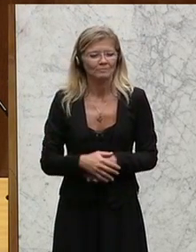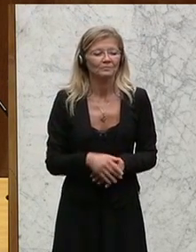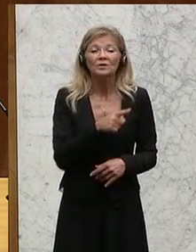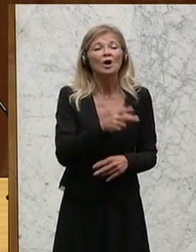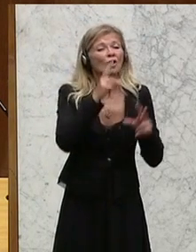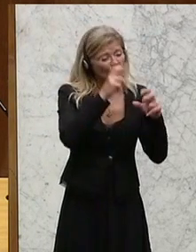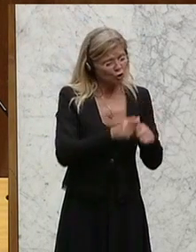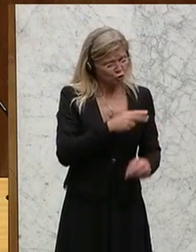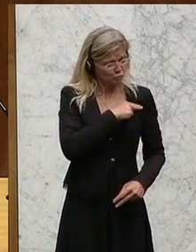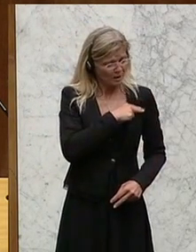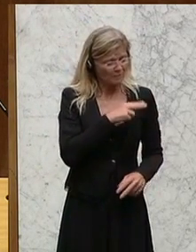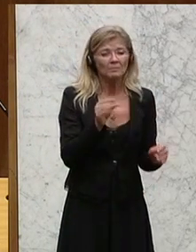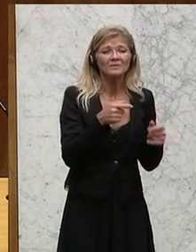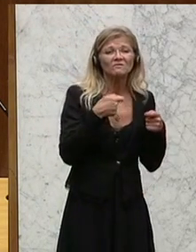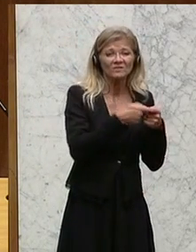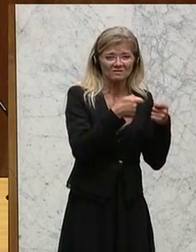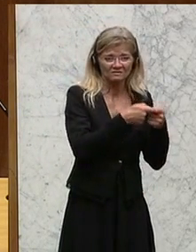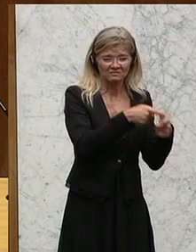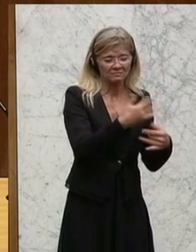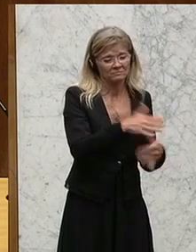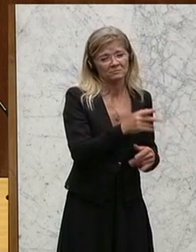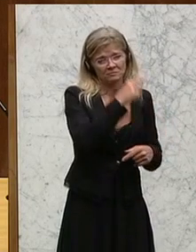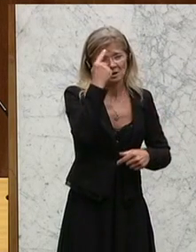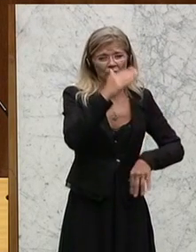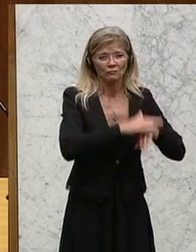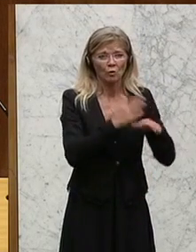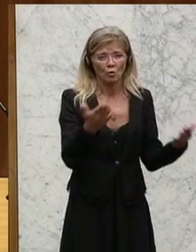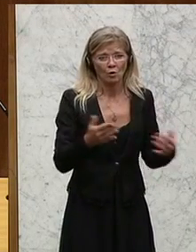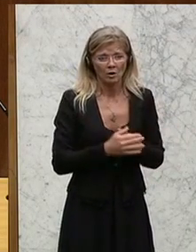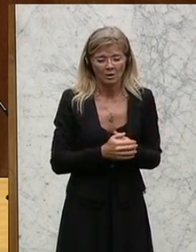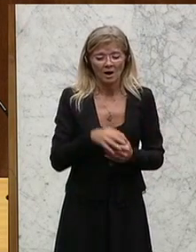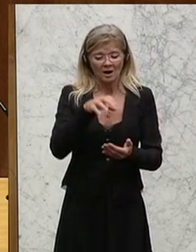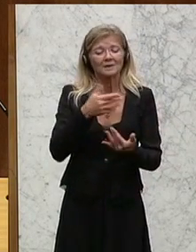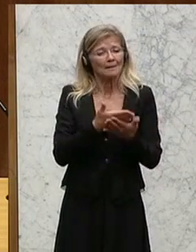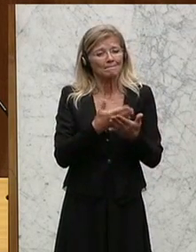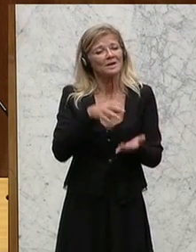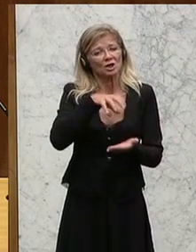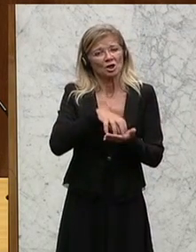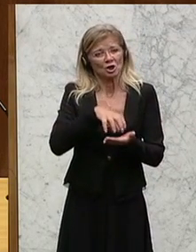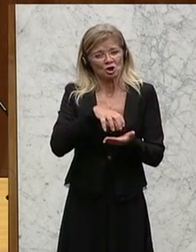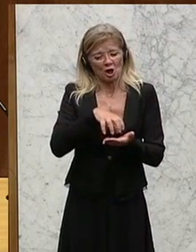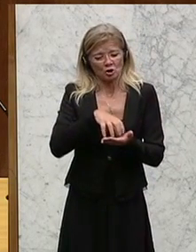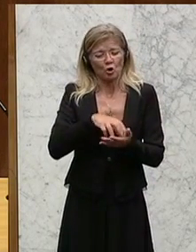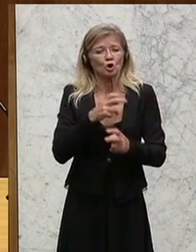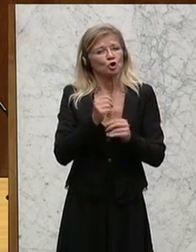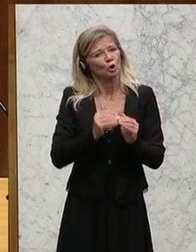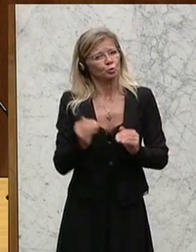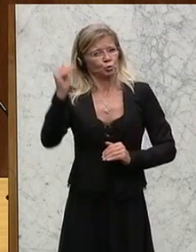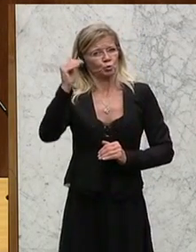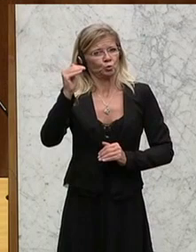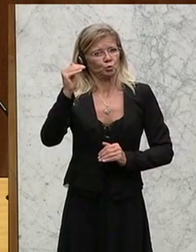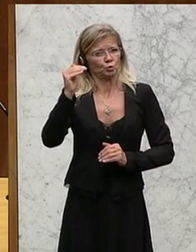sinnvoll, hier die Standortattraktivität des Standortes Österreichs zu erhöhen. Ich würde sie weniger als